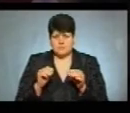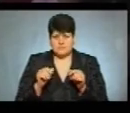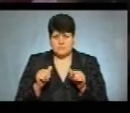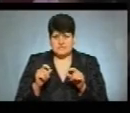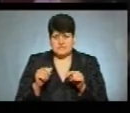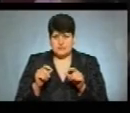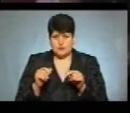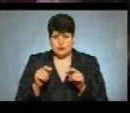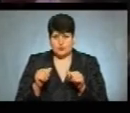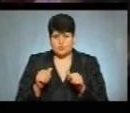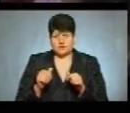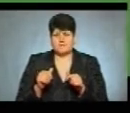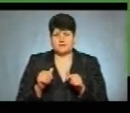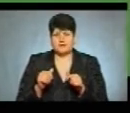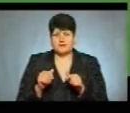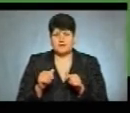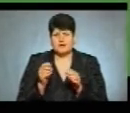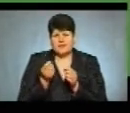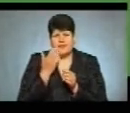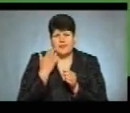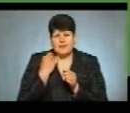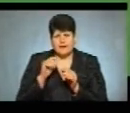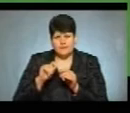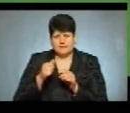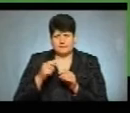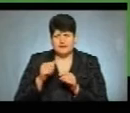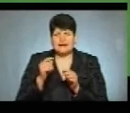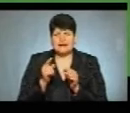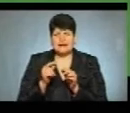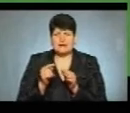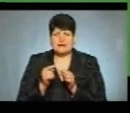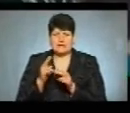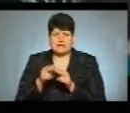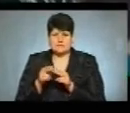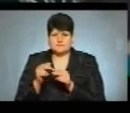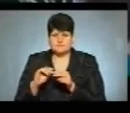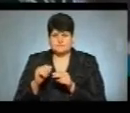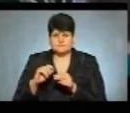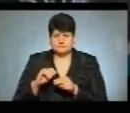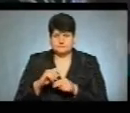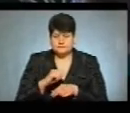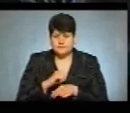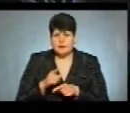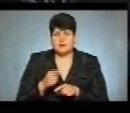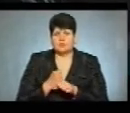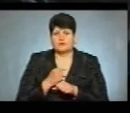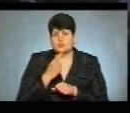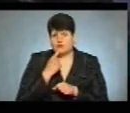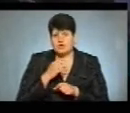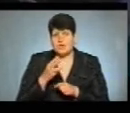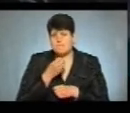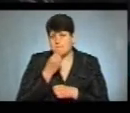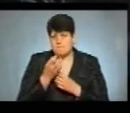інакше, закручуємо края, але закручуємо легенько, тільки кінчики. Ми виготовляємо червоні маки до